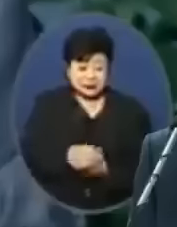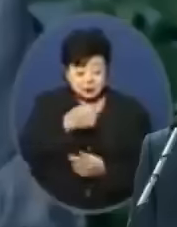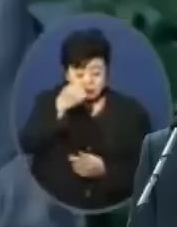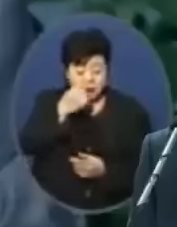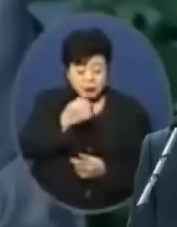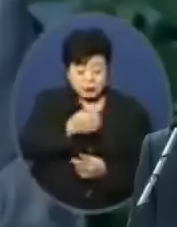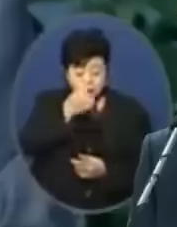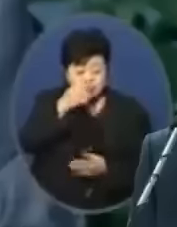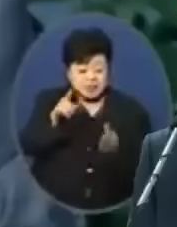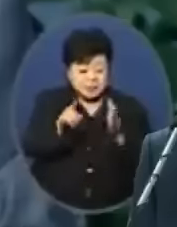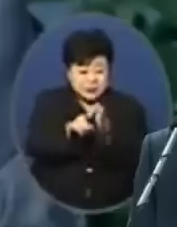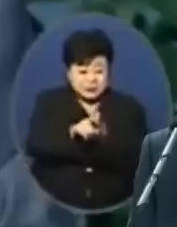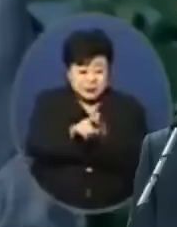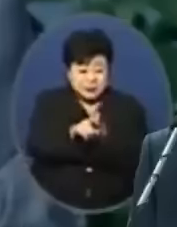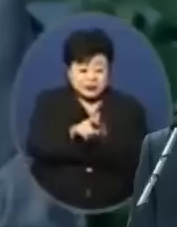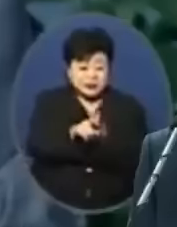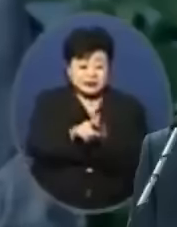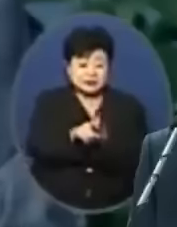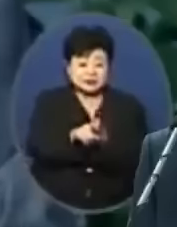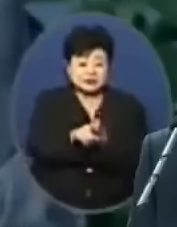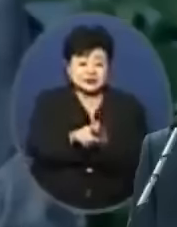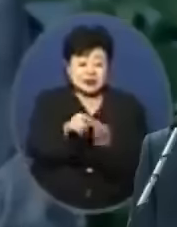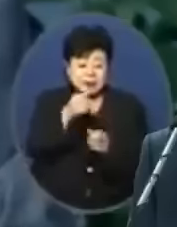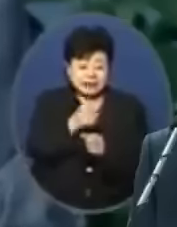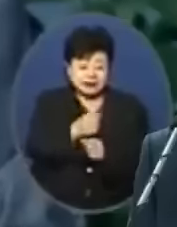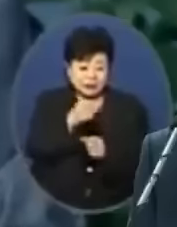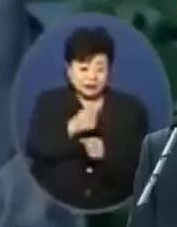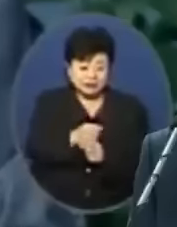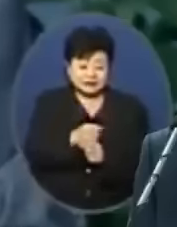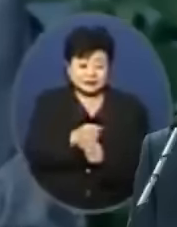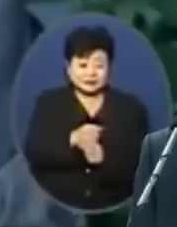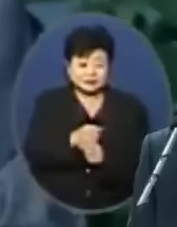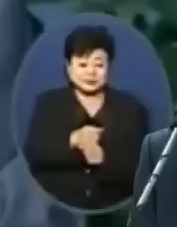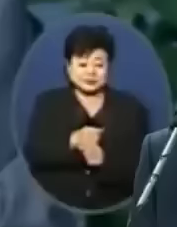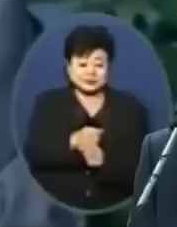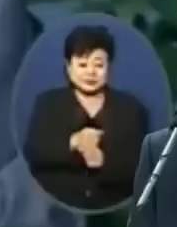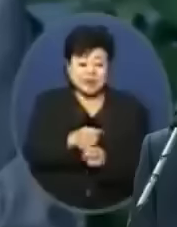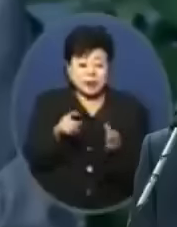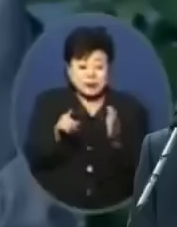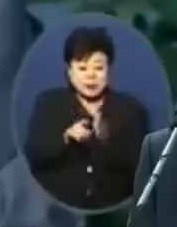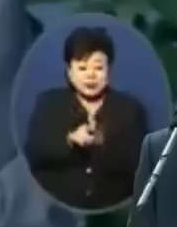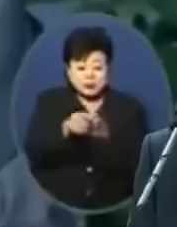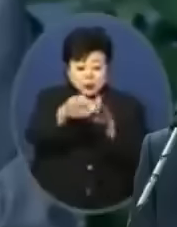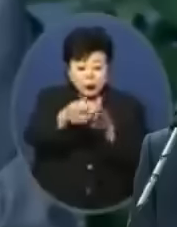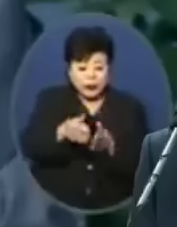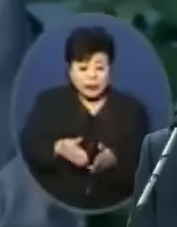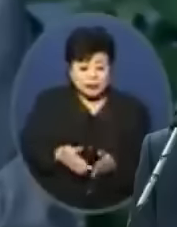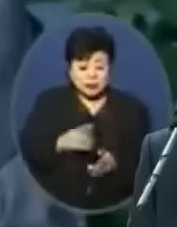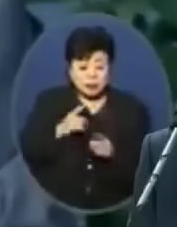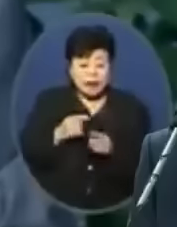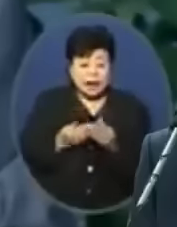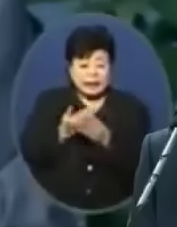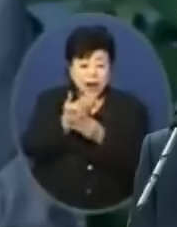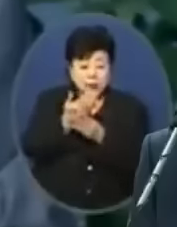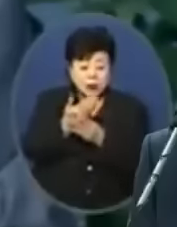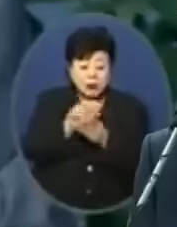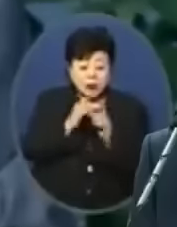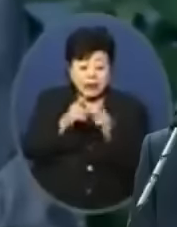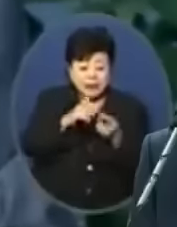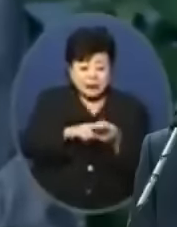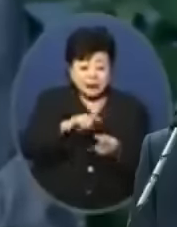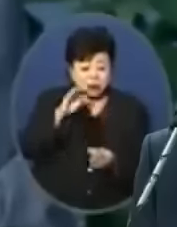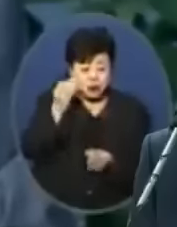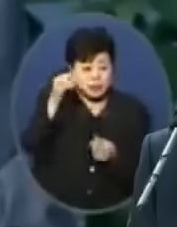꿈꾸면 꿈이 믿음을 산출하는 것입니다. 그리고 믿음을 통해서 말하게 되면 내 말한